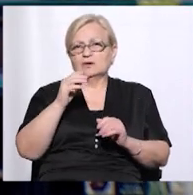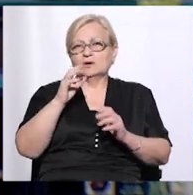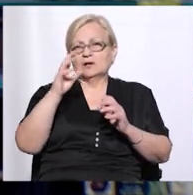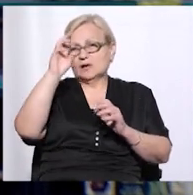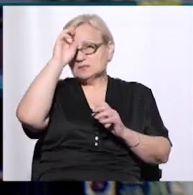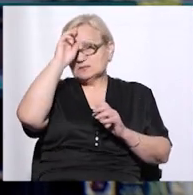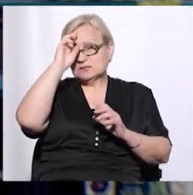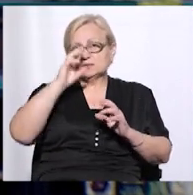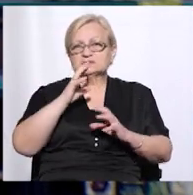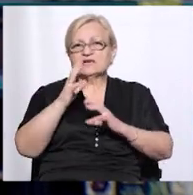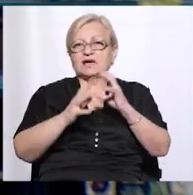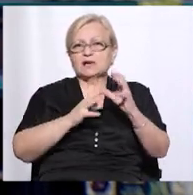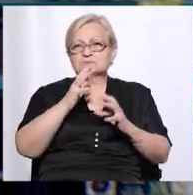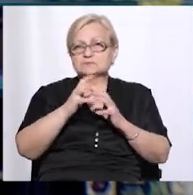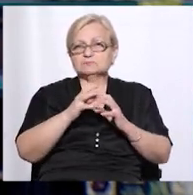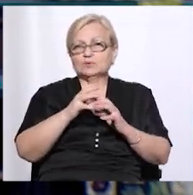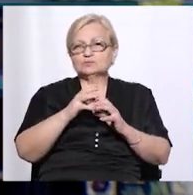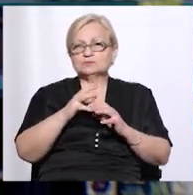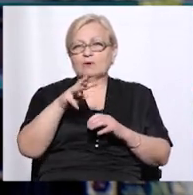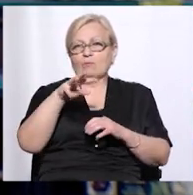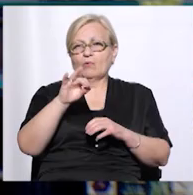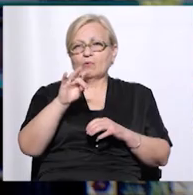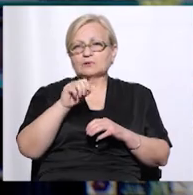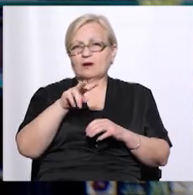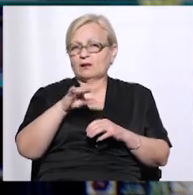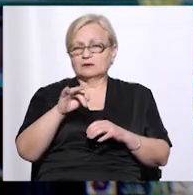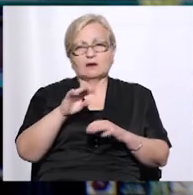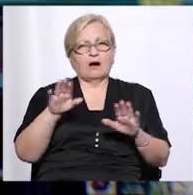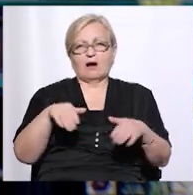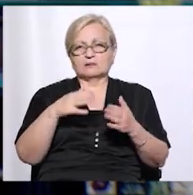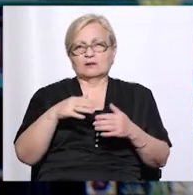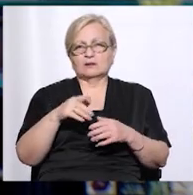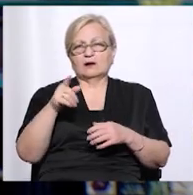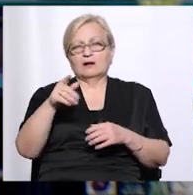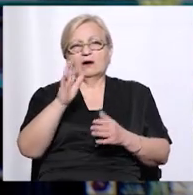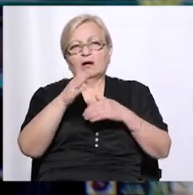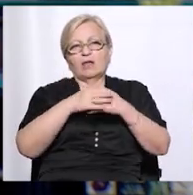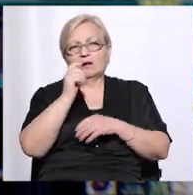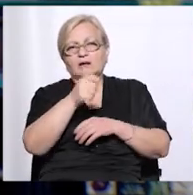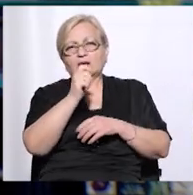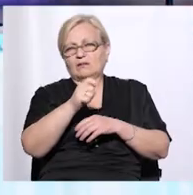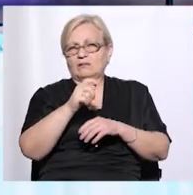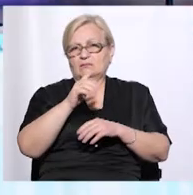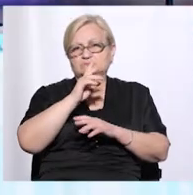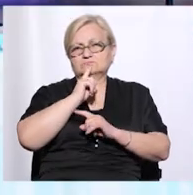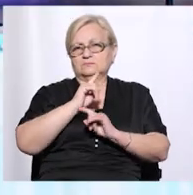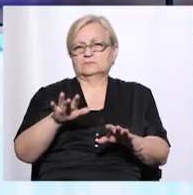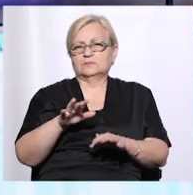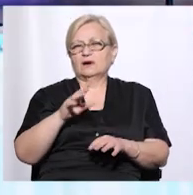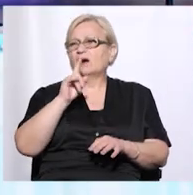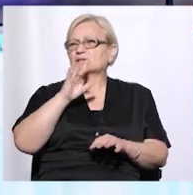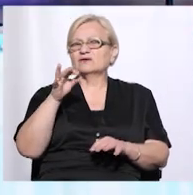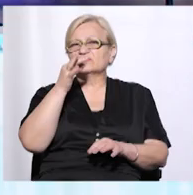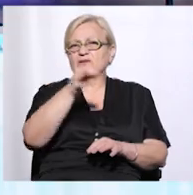სახელმწიფოს მორალი არ აქვს. სახელმწიფოს არავინ არ განსჯის მორალური კატეგორიებით. არავინ არ